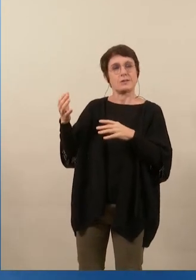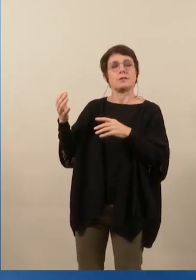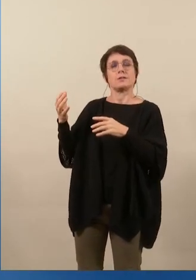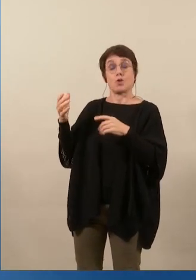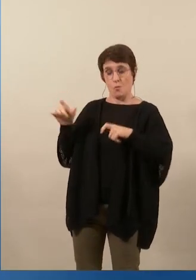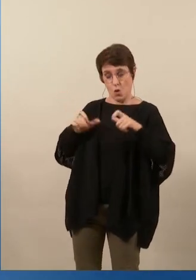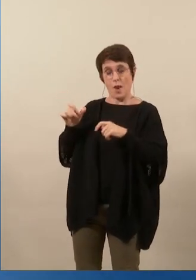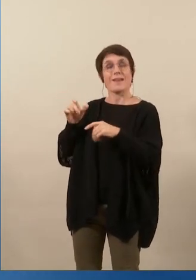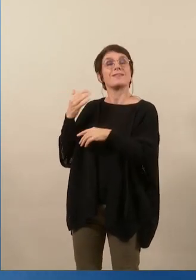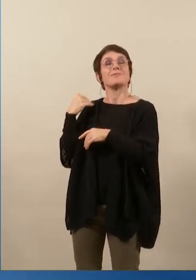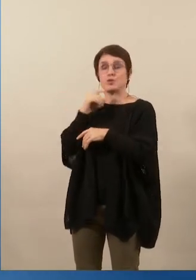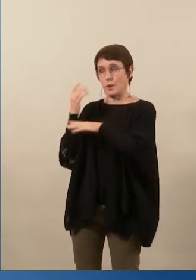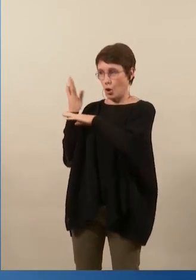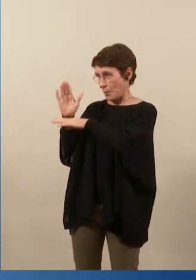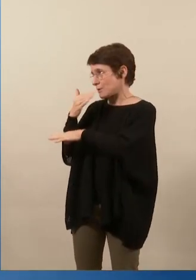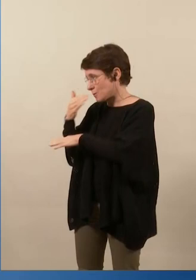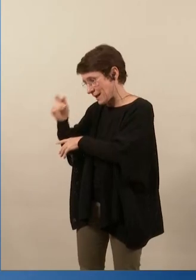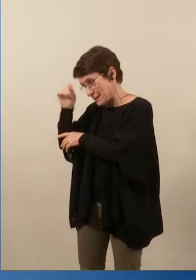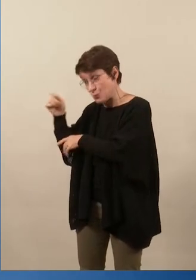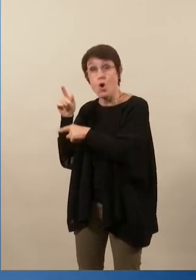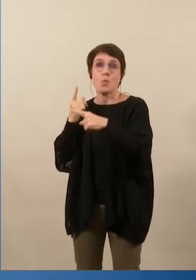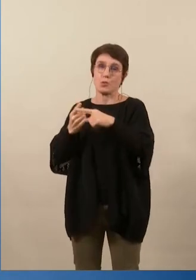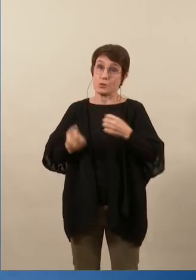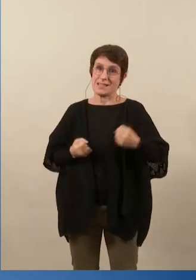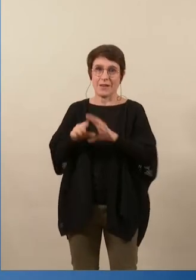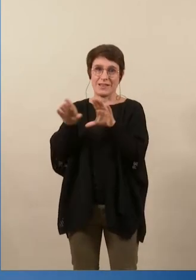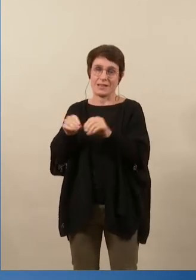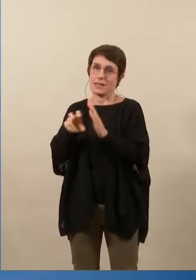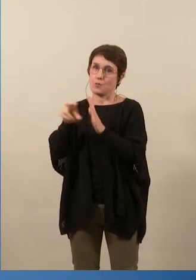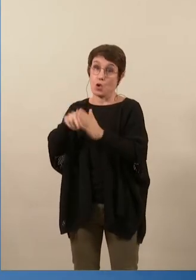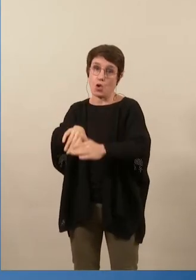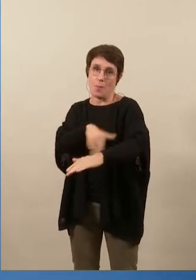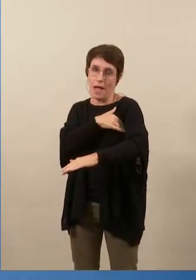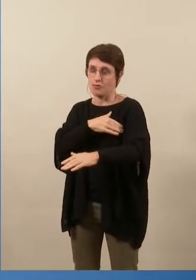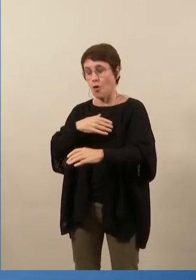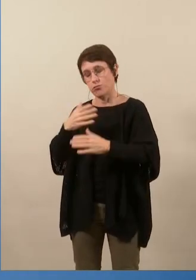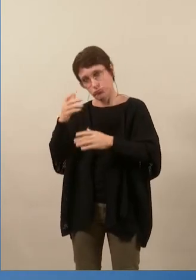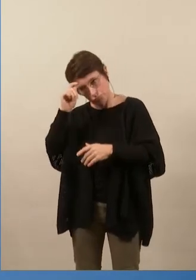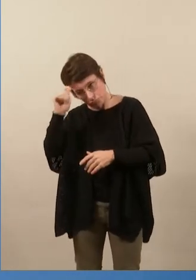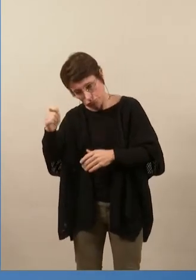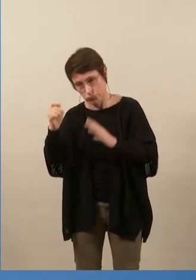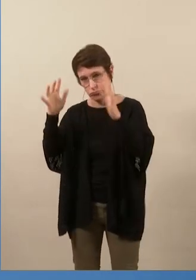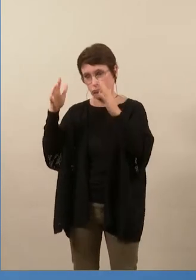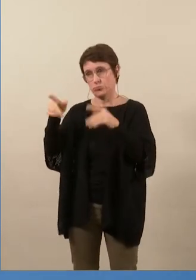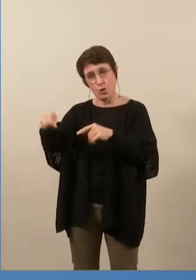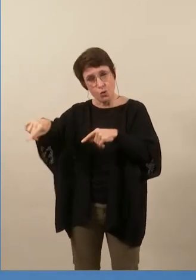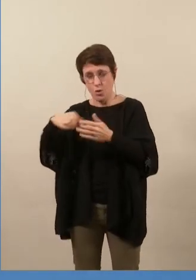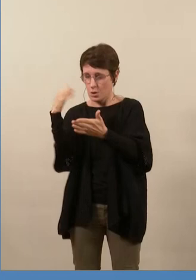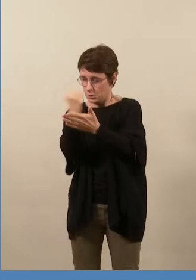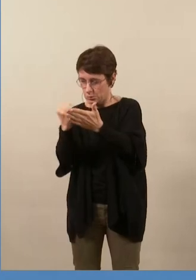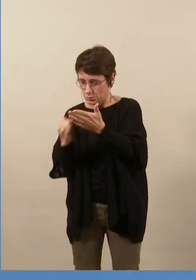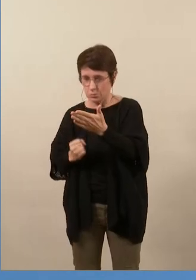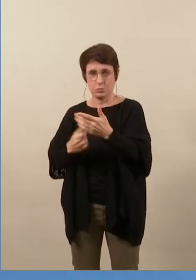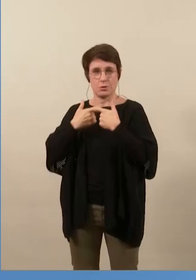présenter les services de la Ville de Grenoble qui pour qui c'est vraiment un gros travail pour rendre lisible pour rendre accessible pour rendre désirable